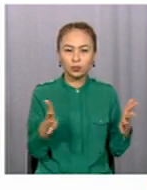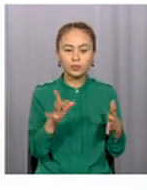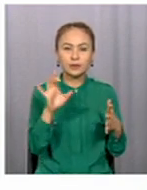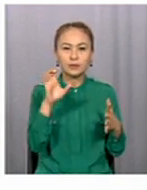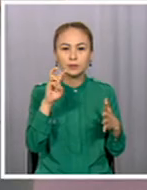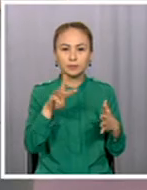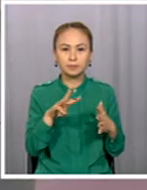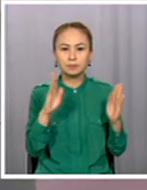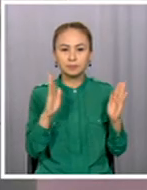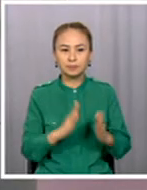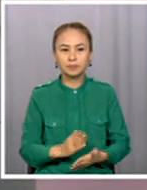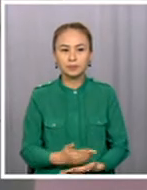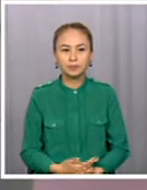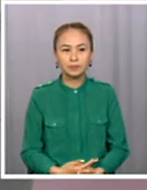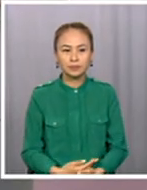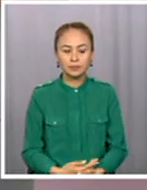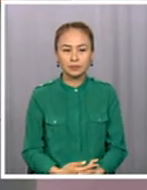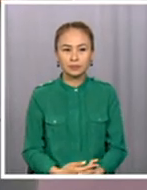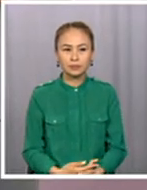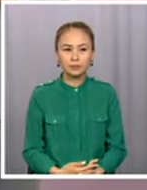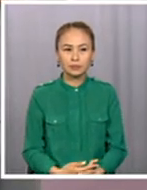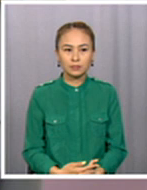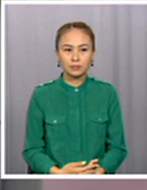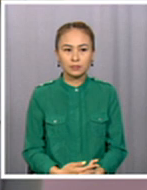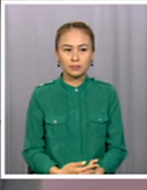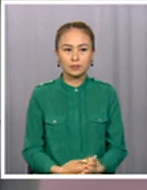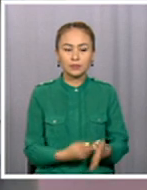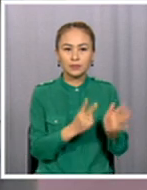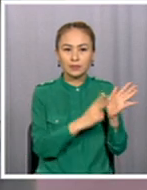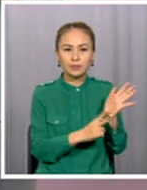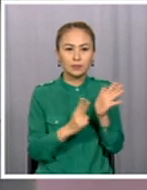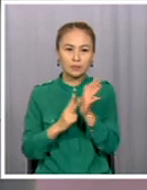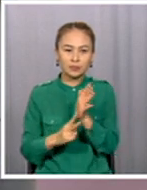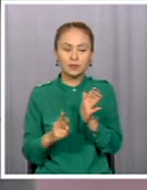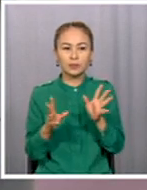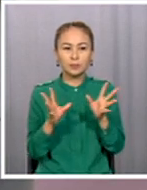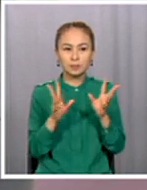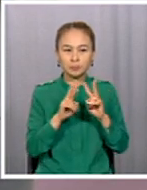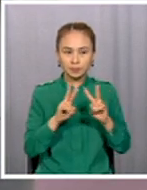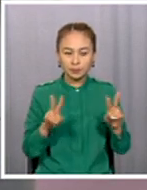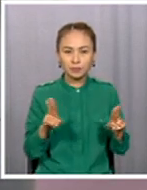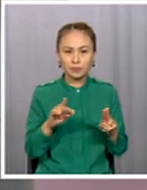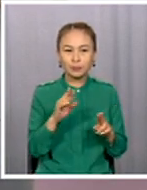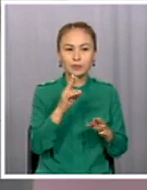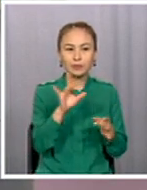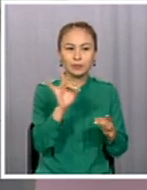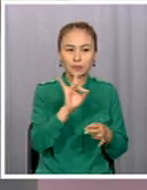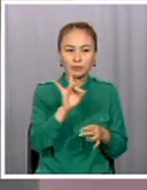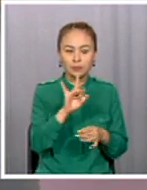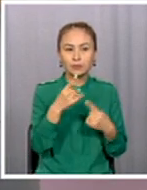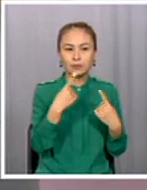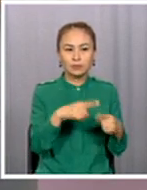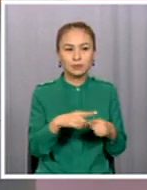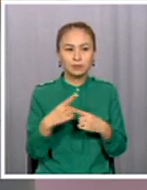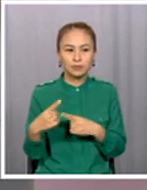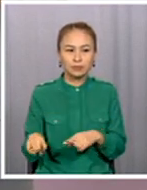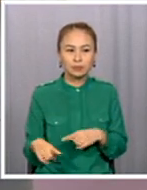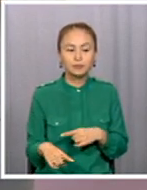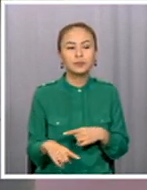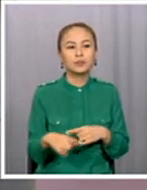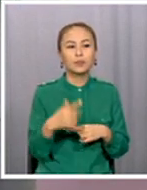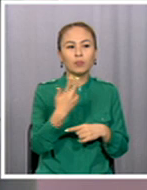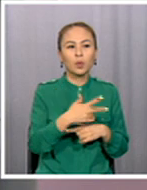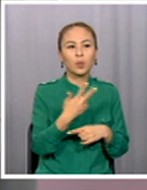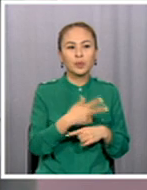үлкен. Сандары бірдей болғанымен өлшем бірліктері әртүрлі. Келесі, 30 дециметр